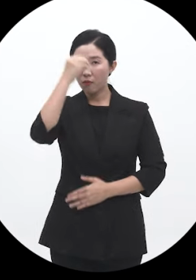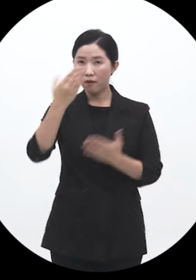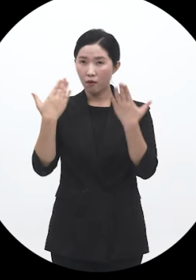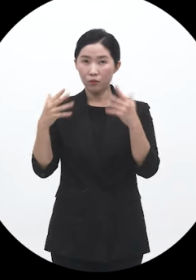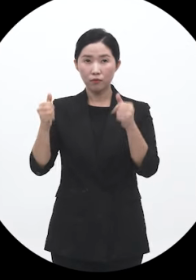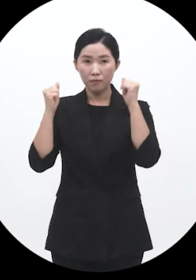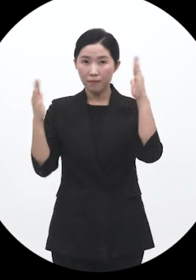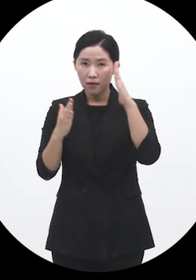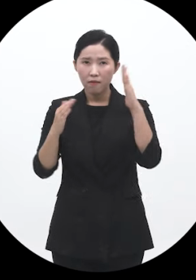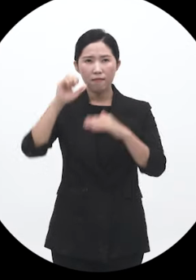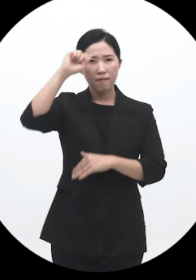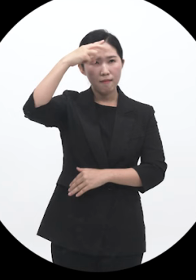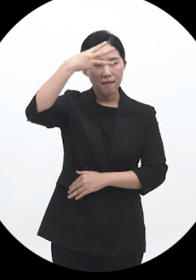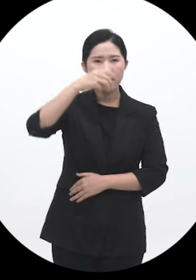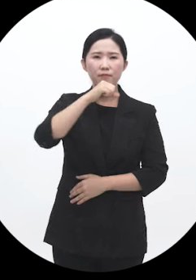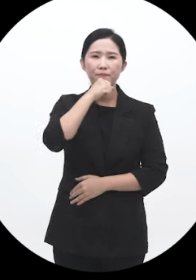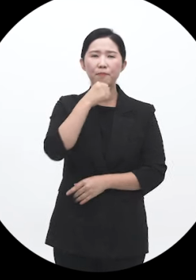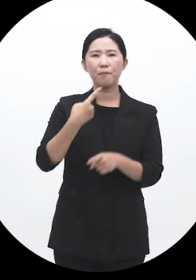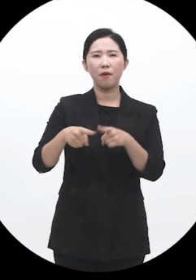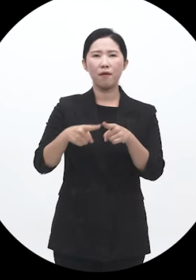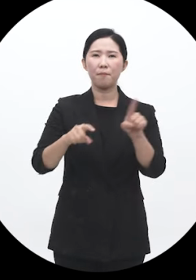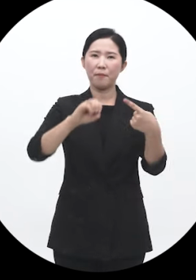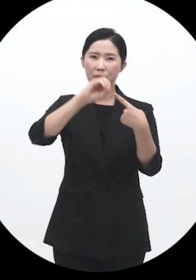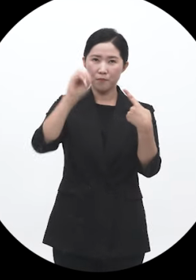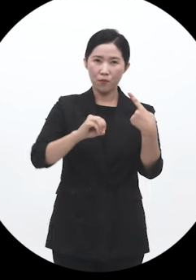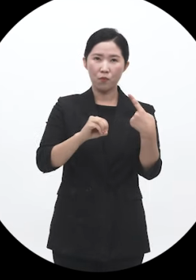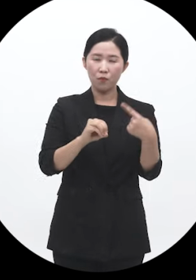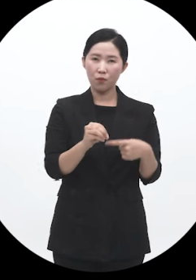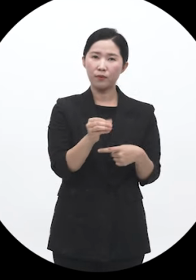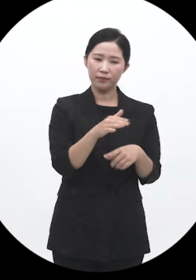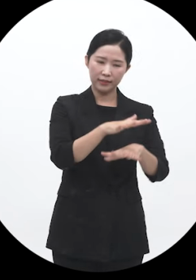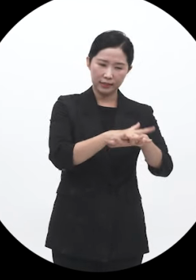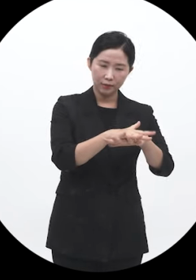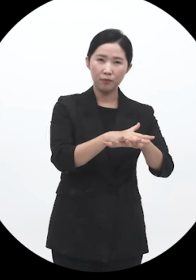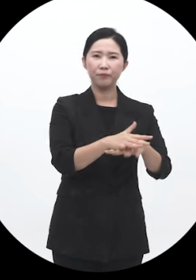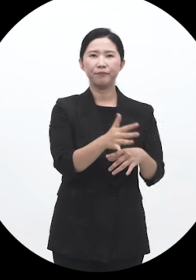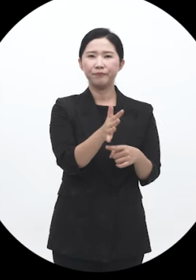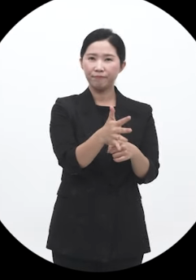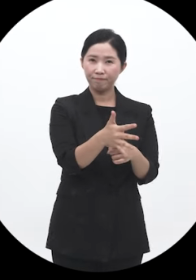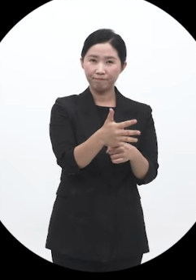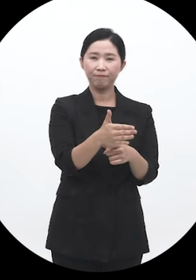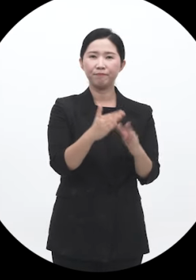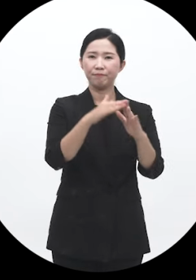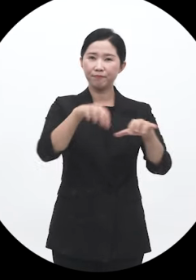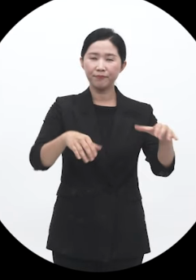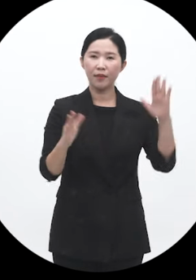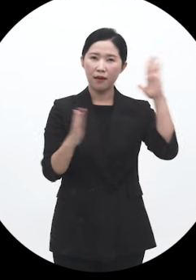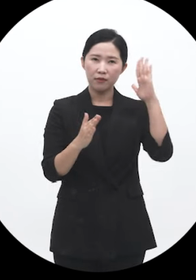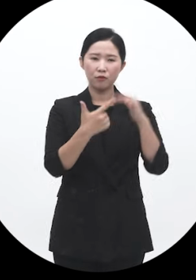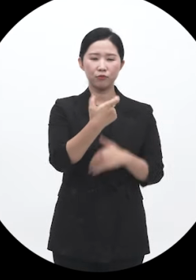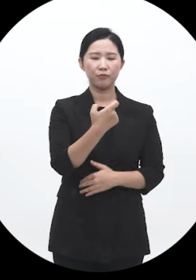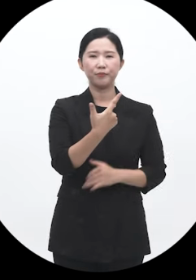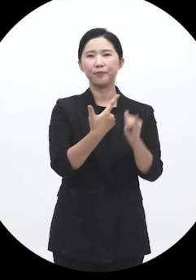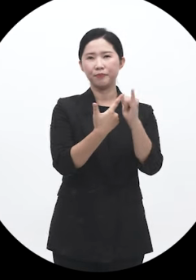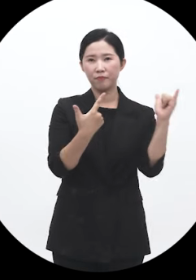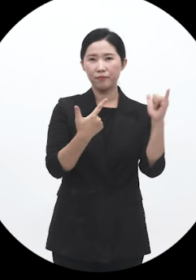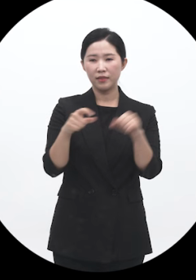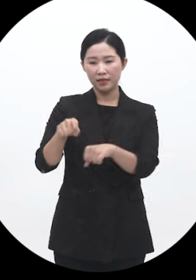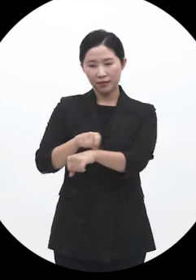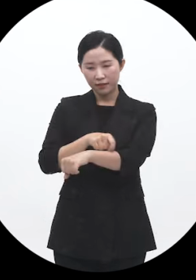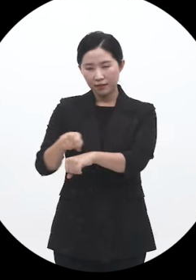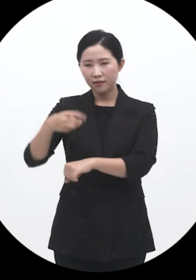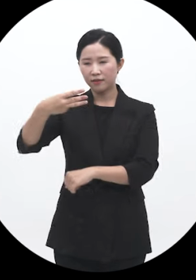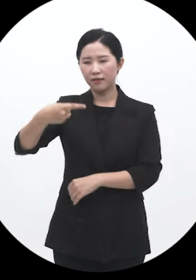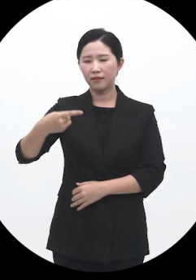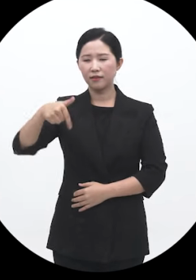인원은 농어촌 학생 전형 66명, 특성화고교 졸업자 전형 25명입니다. 수능